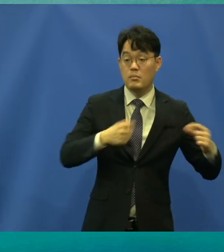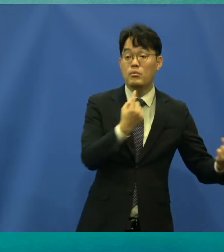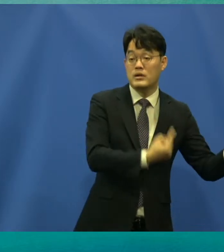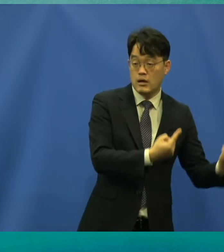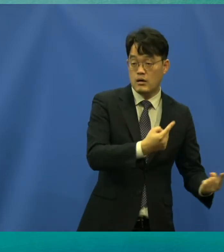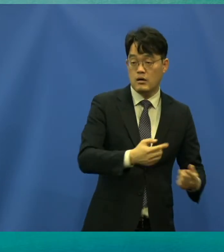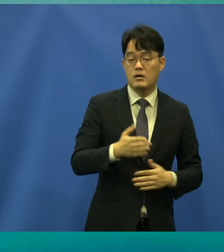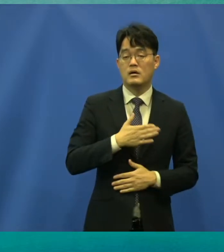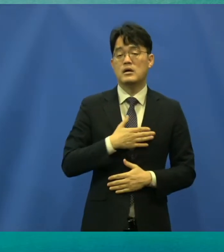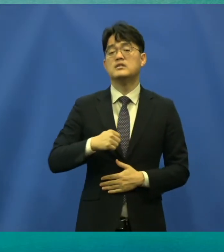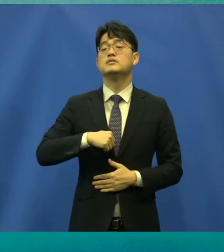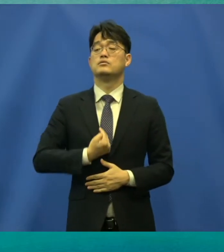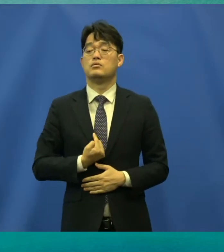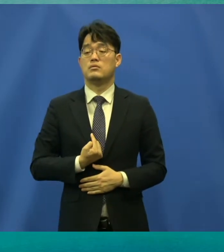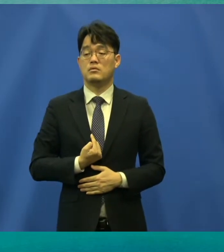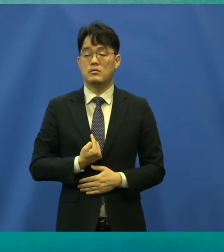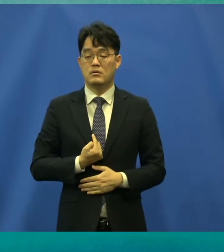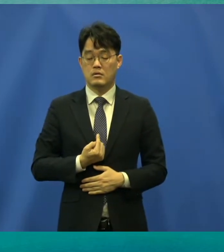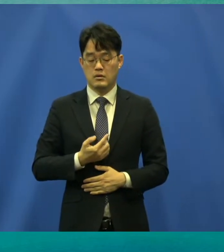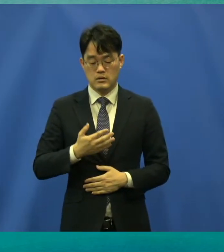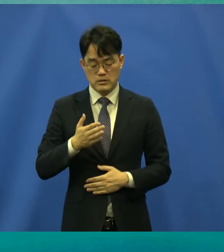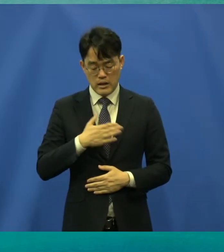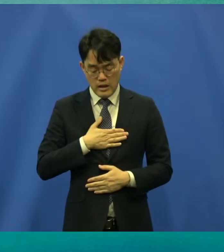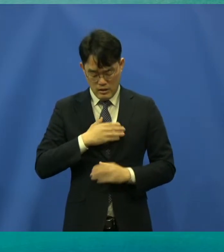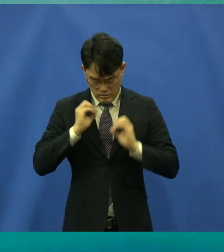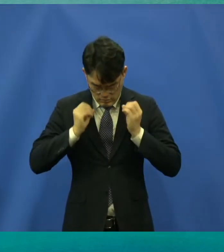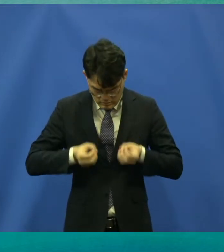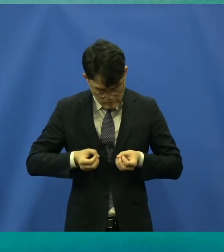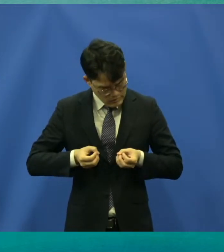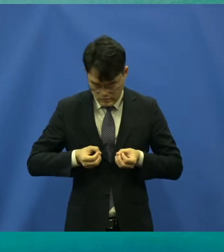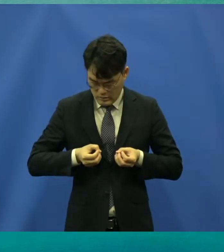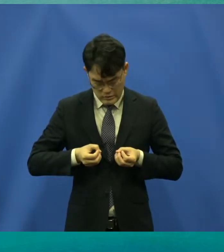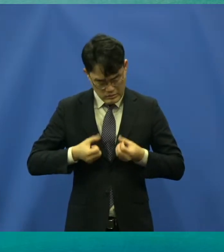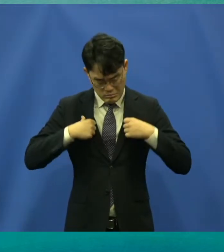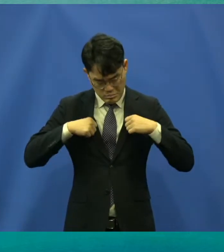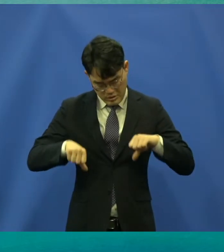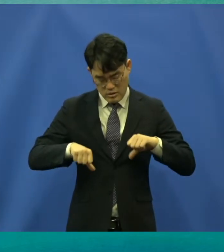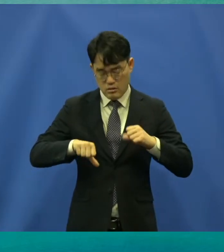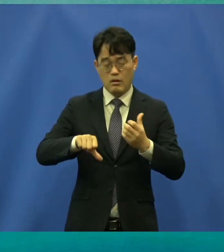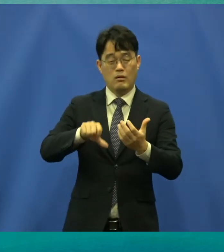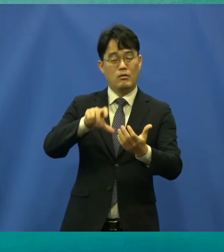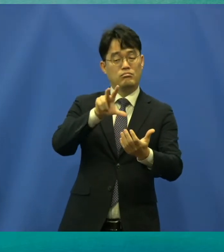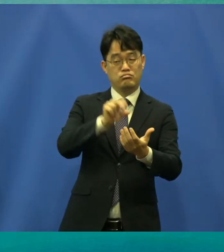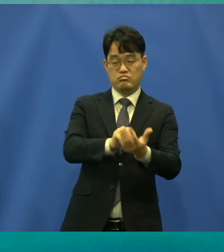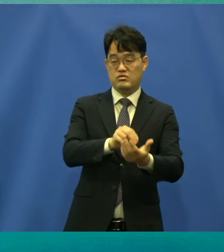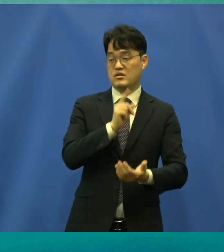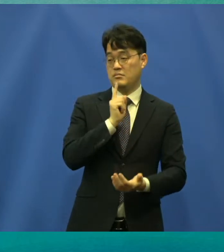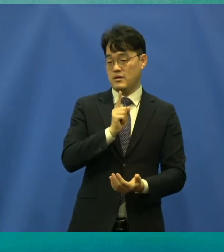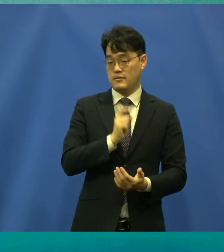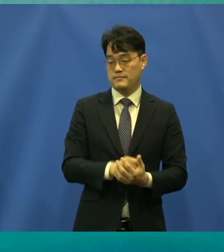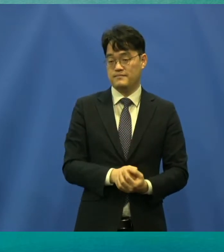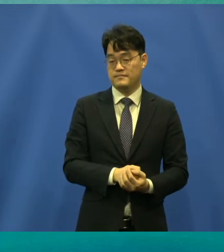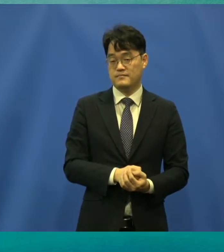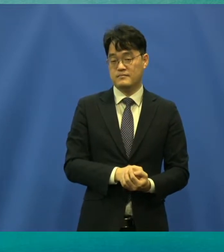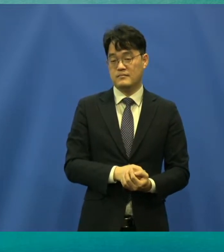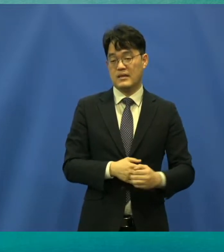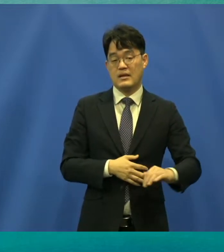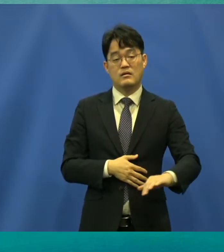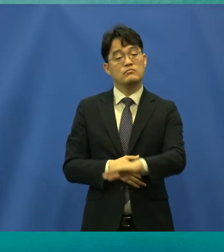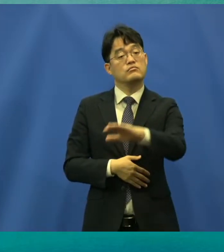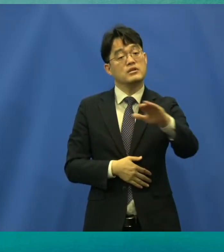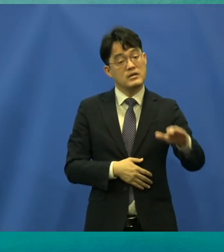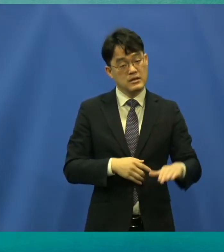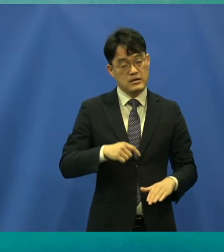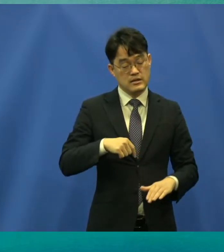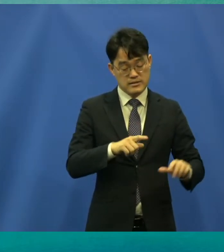나를 포기해버린 거죠. 여러분, 인생을 걸어가는데 가장 불편하게 만드는 존재는 바로 나 자신일 때가